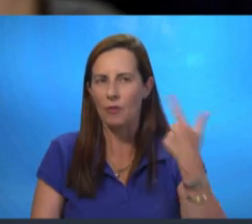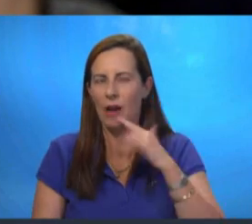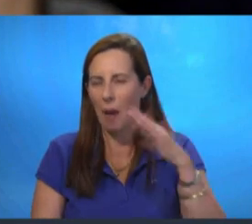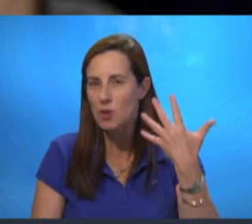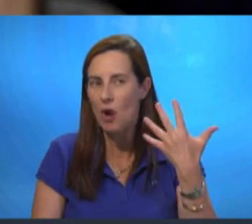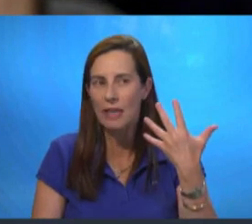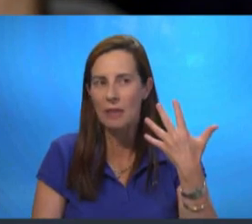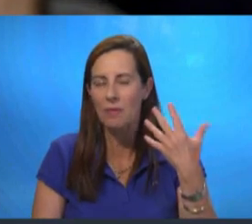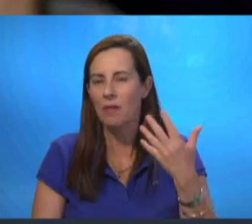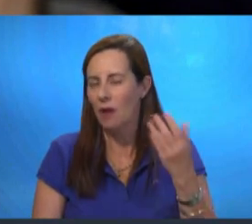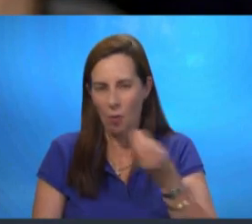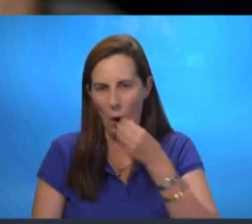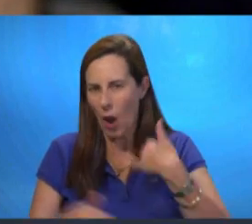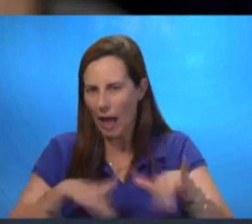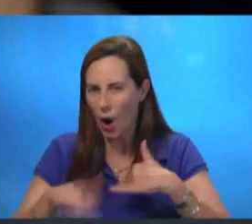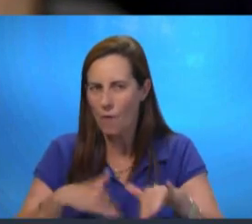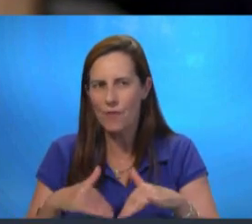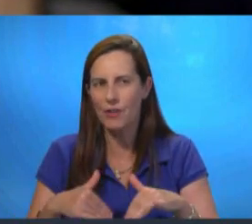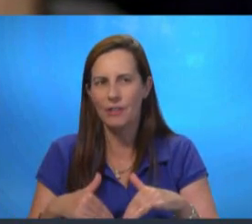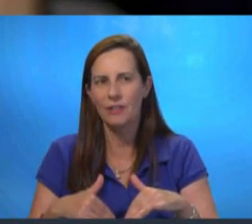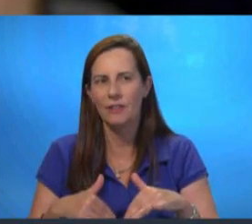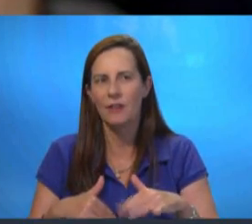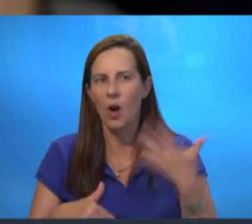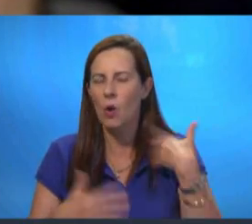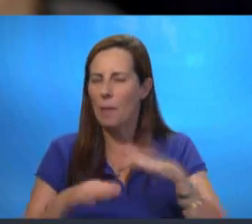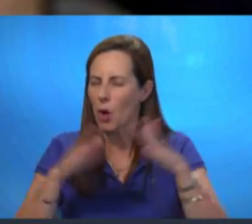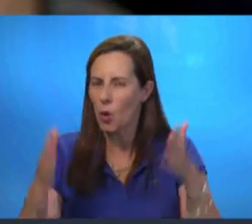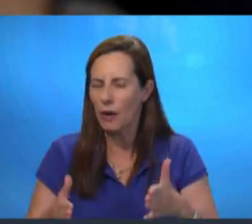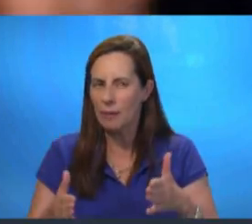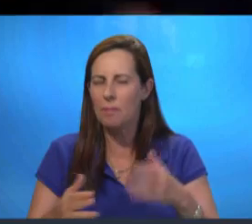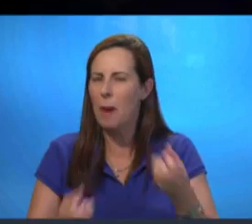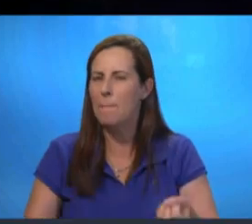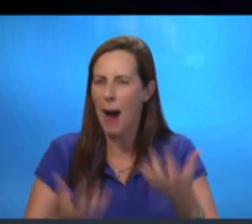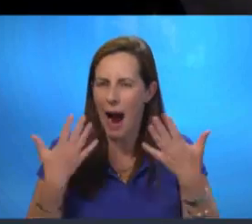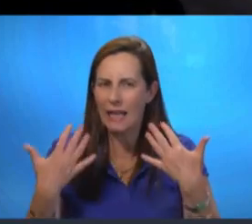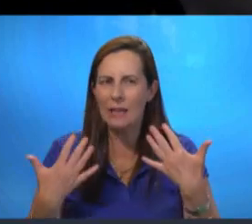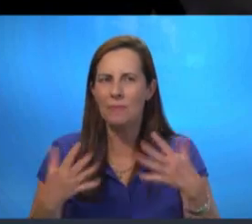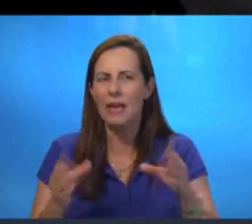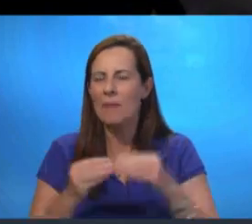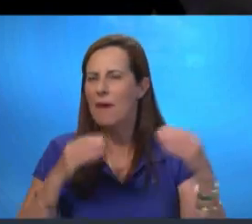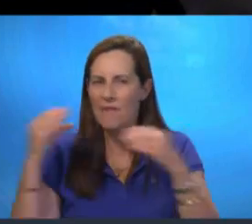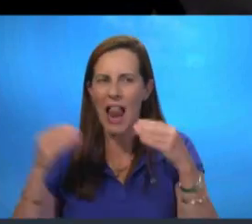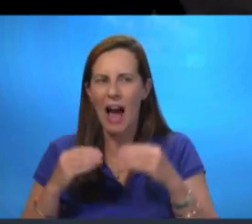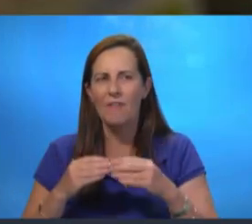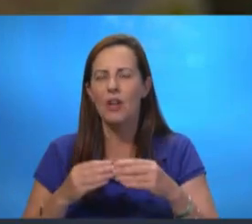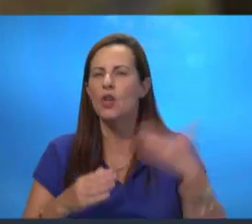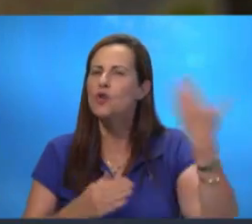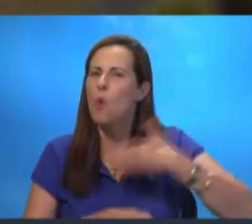5 שנים באוכל רחוב. היו לנו כמה דוכנים בפארקים עם פלאפל בפיטה, שווארמה